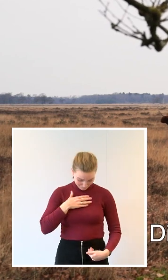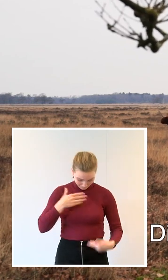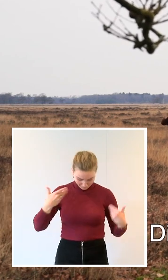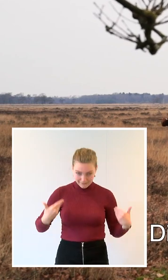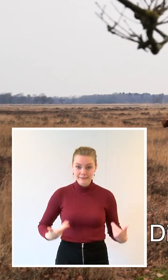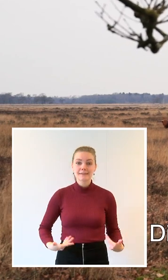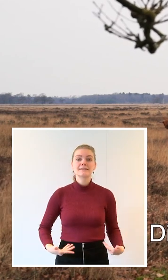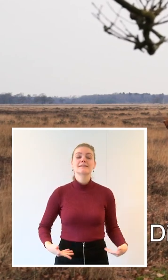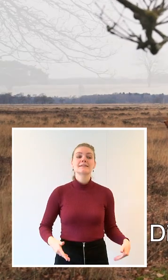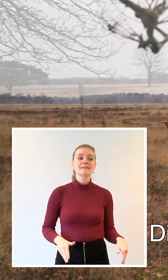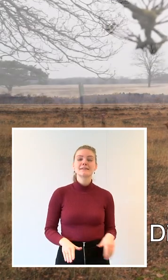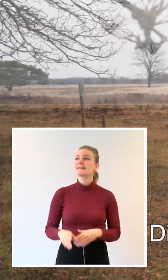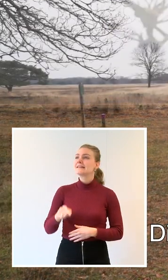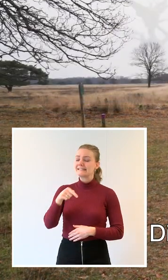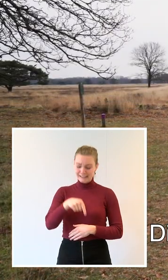dieper dan ik